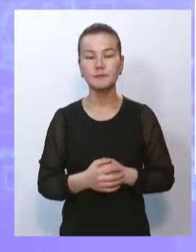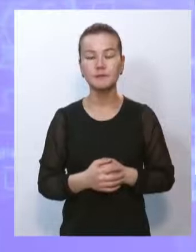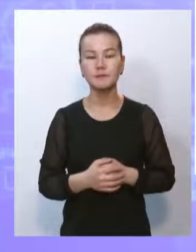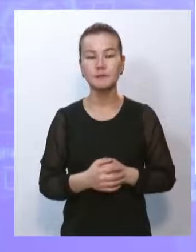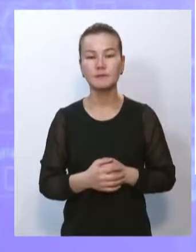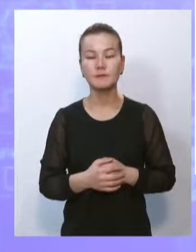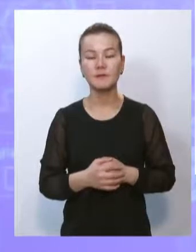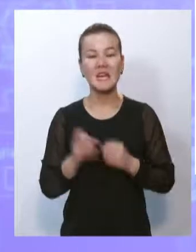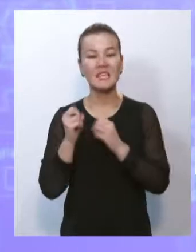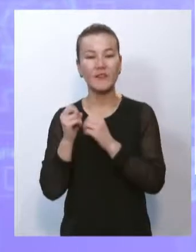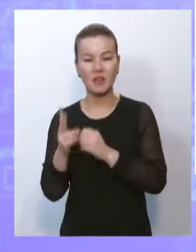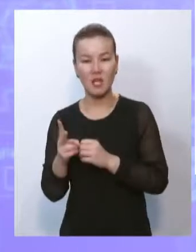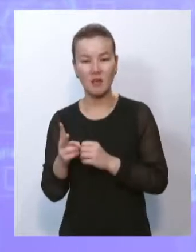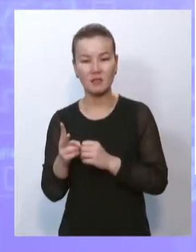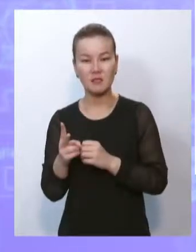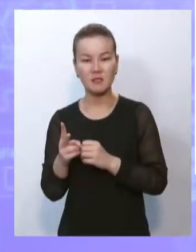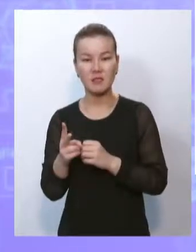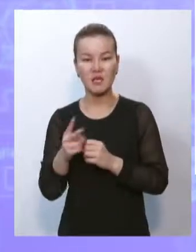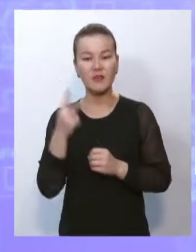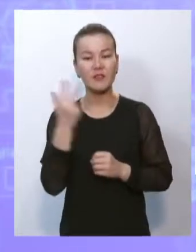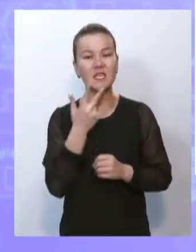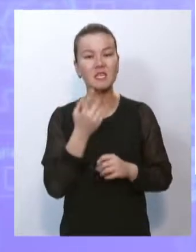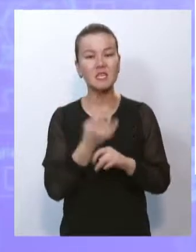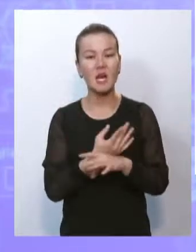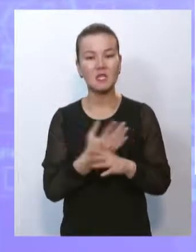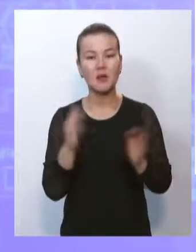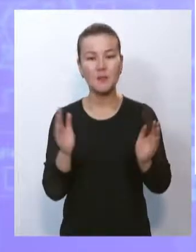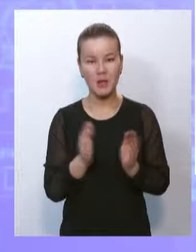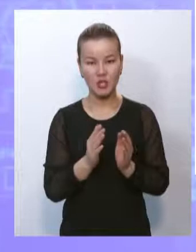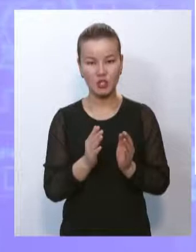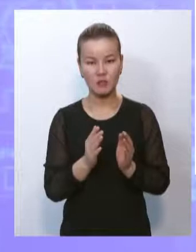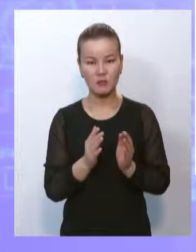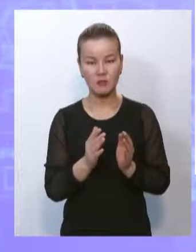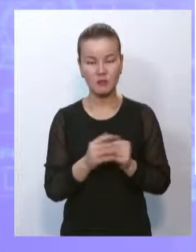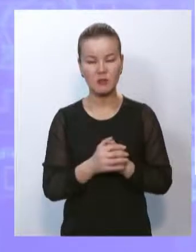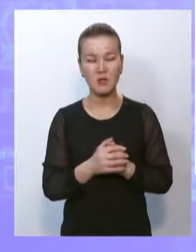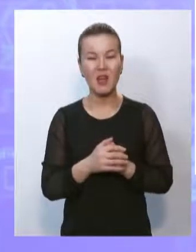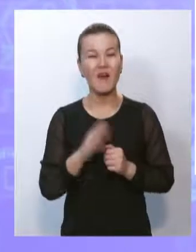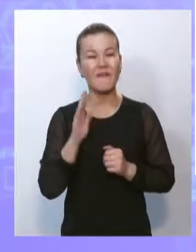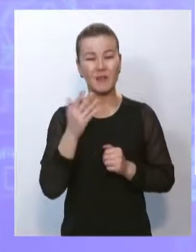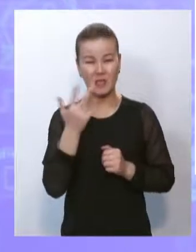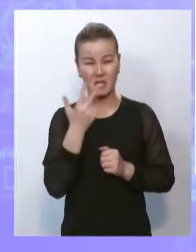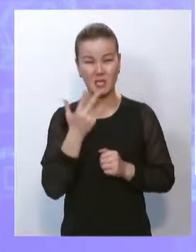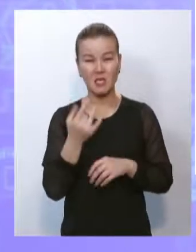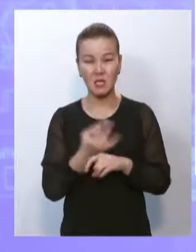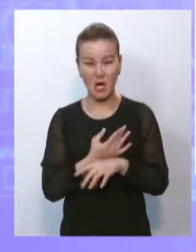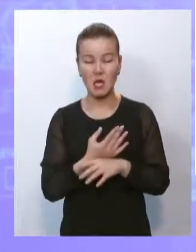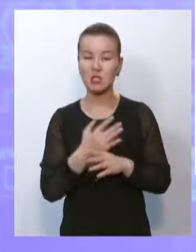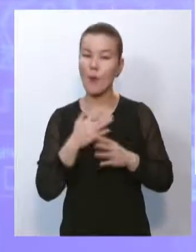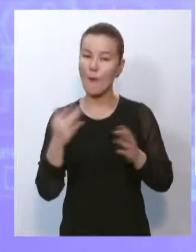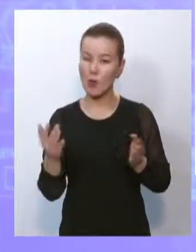3612 три раза меньше в 3 раза